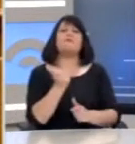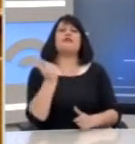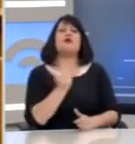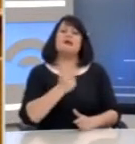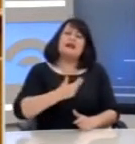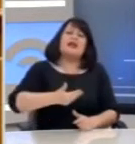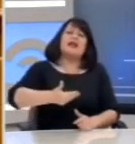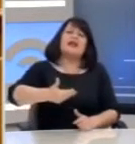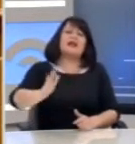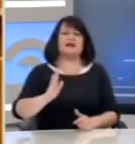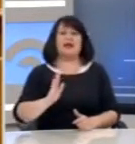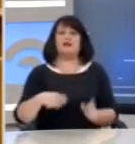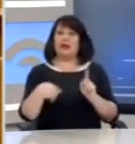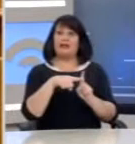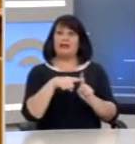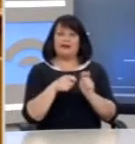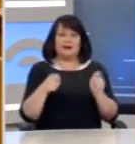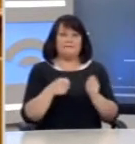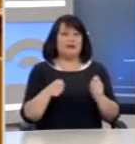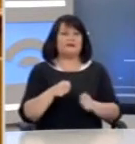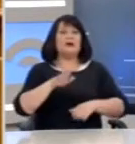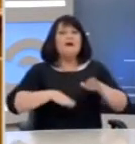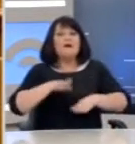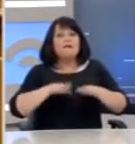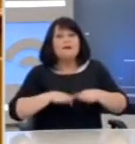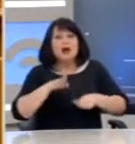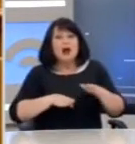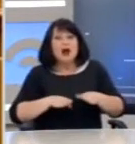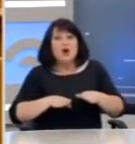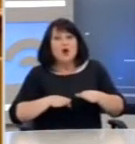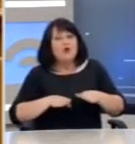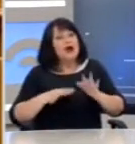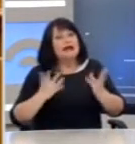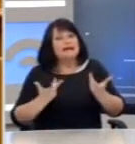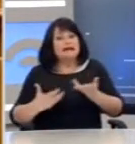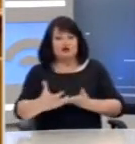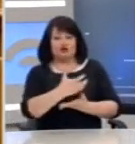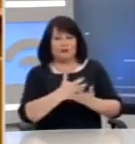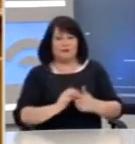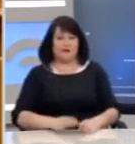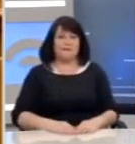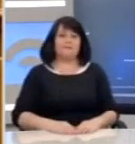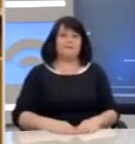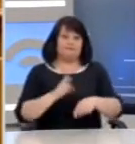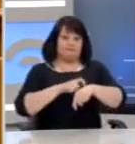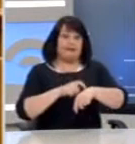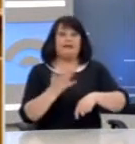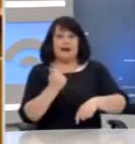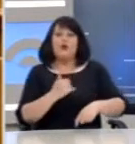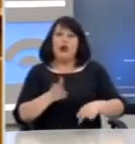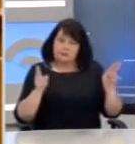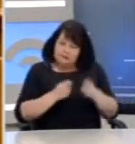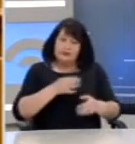ούτω καθεξής, αναεισοδηματικό δέκα τιμόριο. Πολύ συνοπτικά, στο βαθμό που το επιτρέπει ο